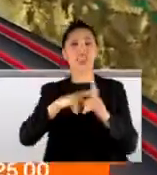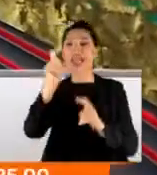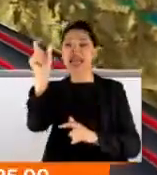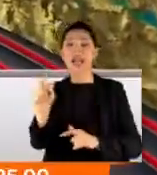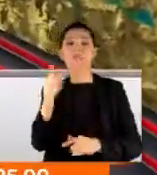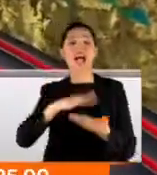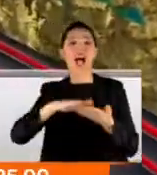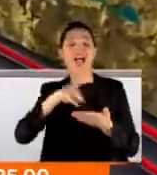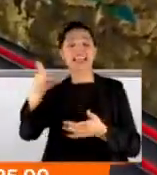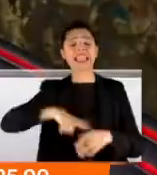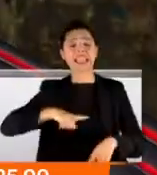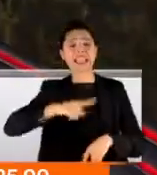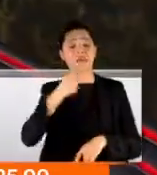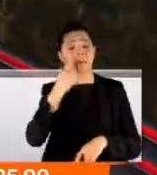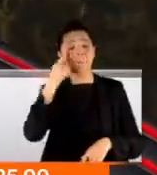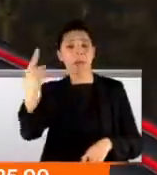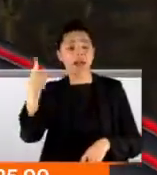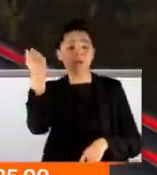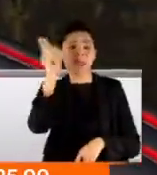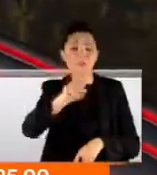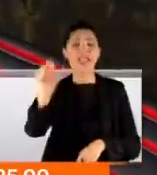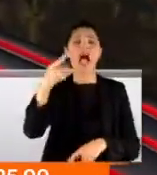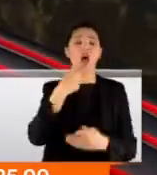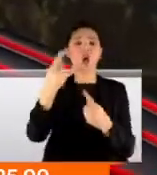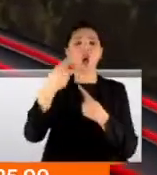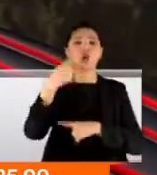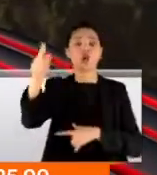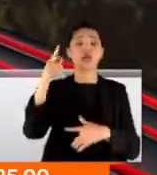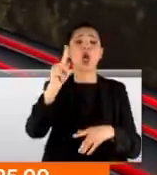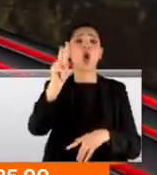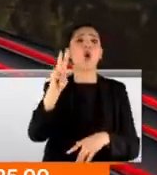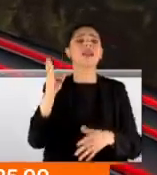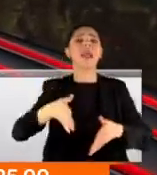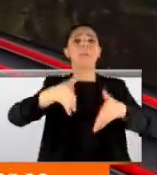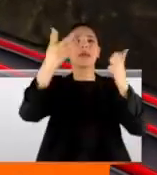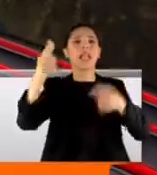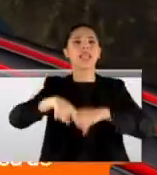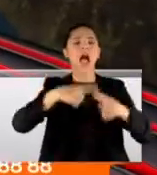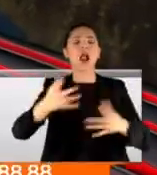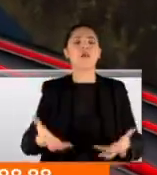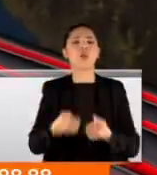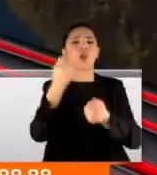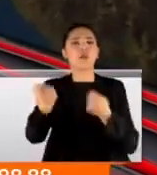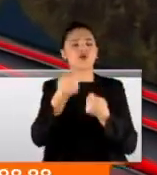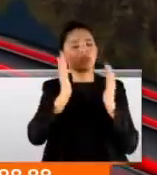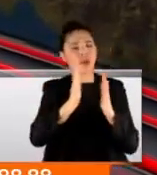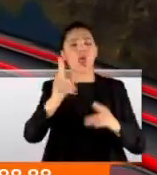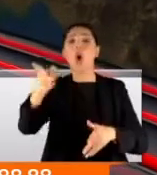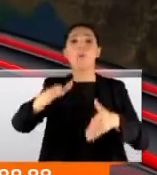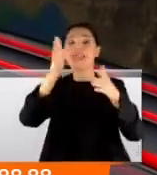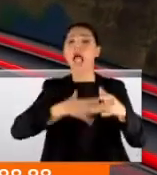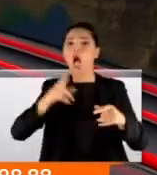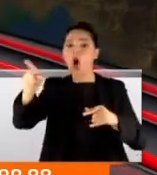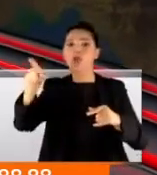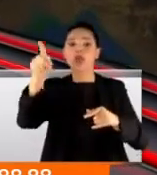gidelim, İzmir'e. Gamze Elçi çünkü o çalışmaları yerinde izliyor. 12 binada arama kurtarma çalışması devam ediyor. Sen de onlardan birinin önündesin ki